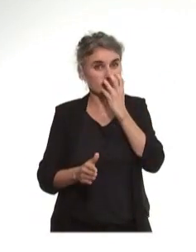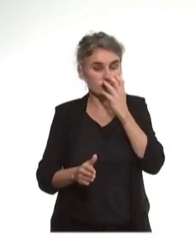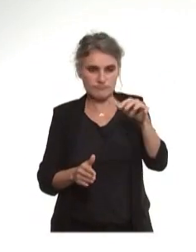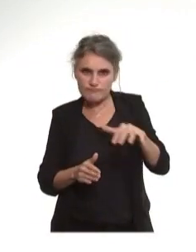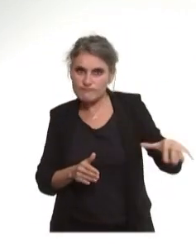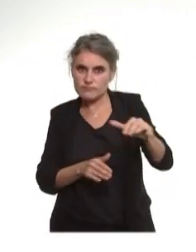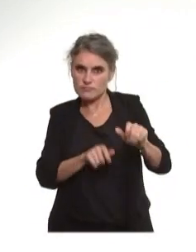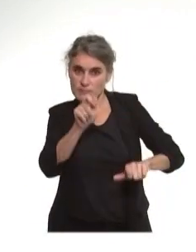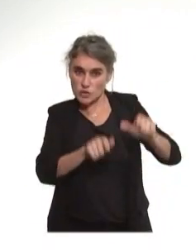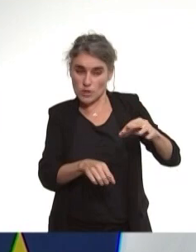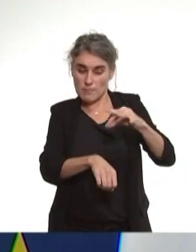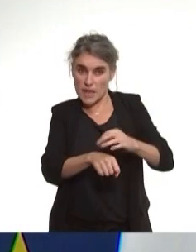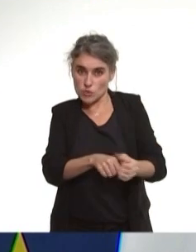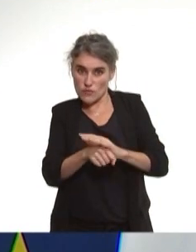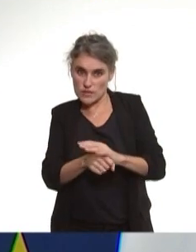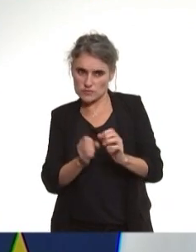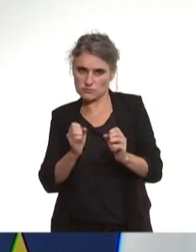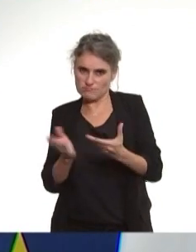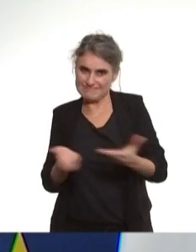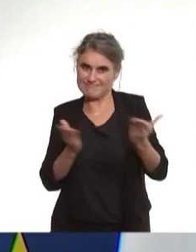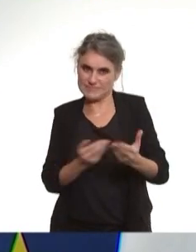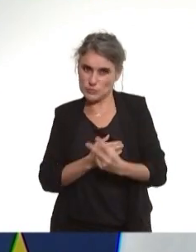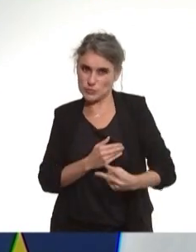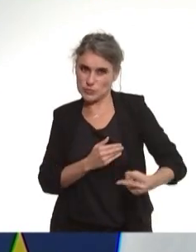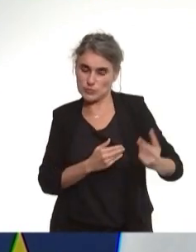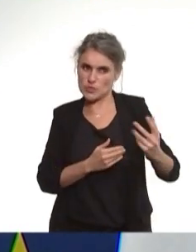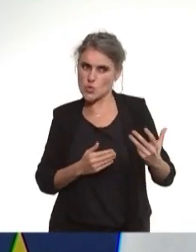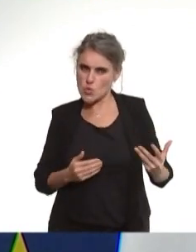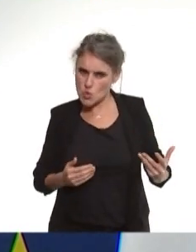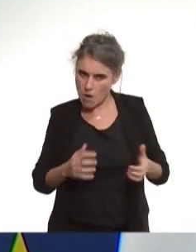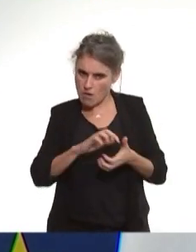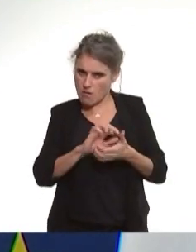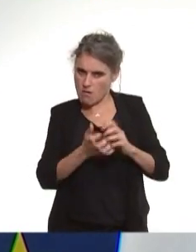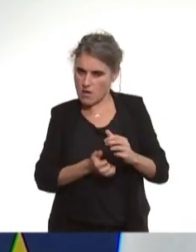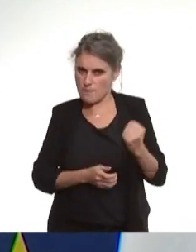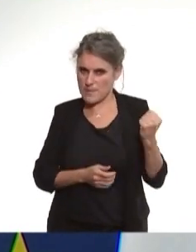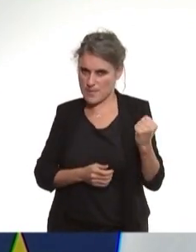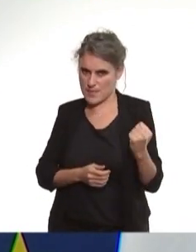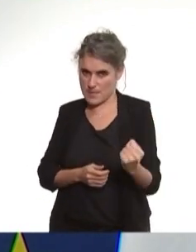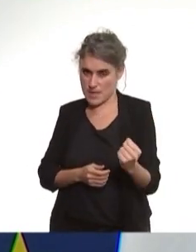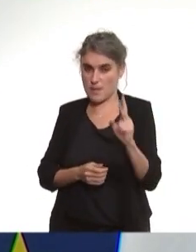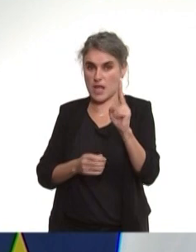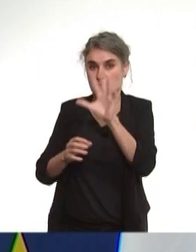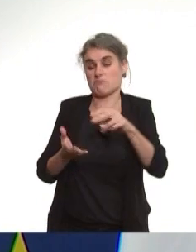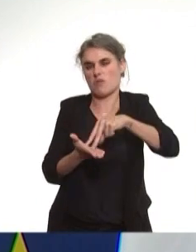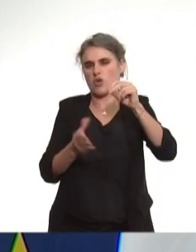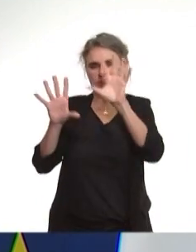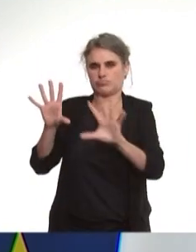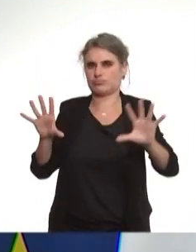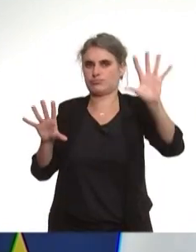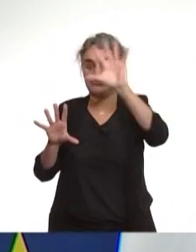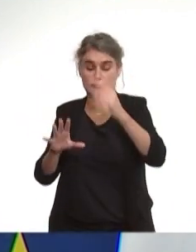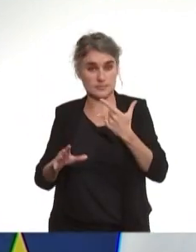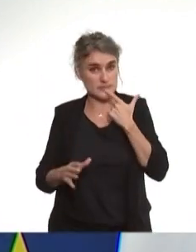augmente et que la pression sanitaires se fait de plus en plus forte dans les hôpitaux parisiens et franciliens en général obligeant à